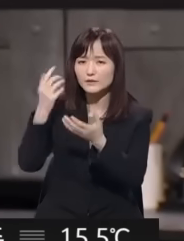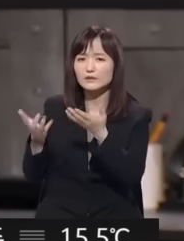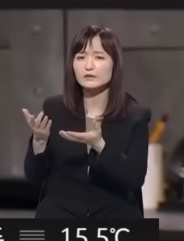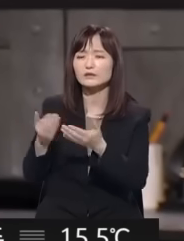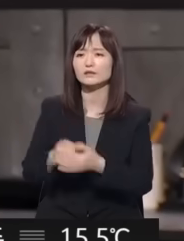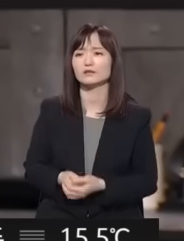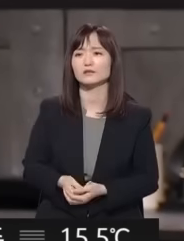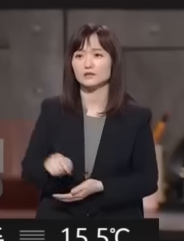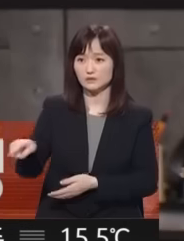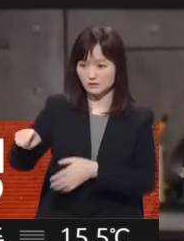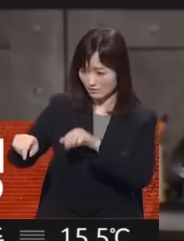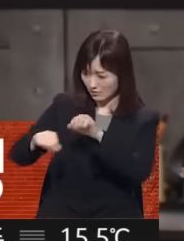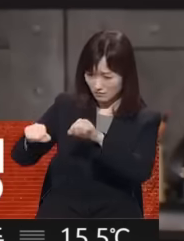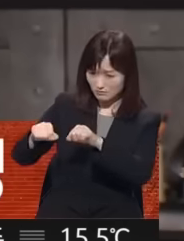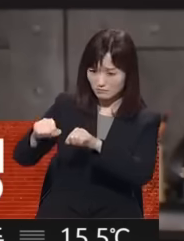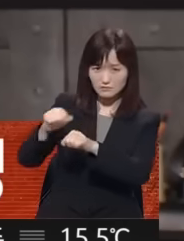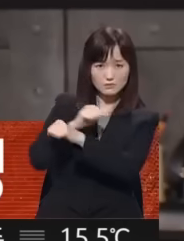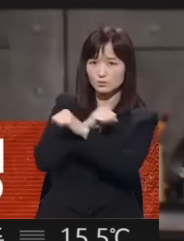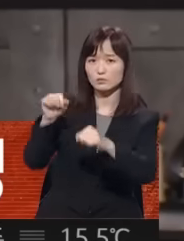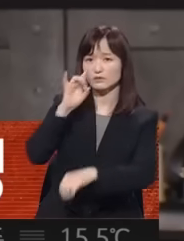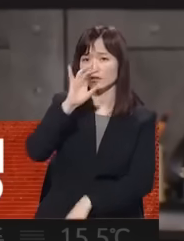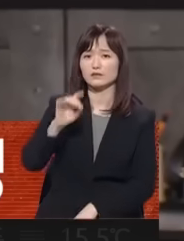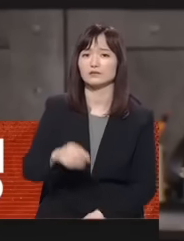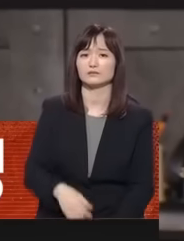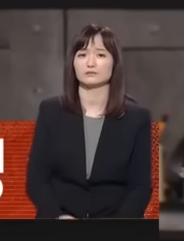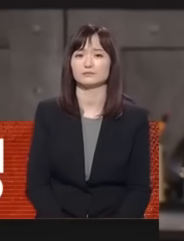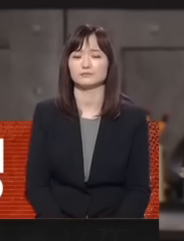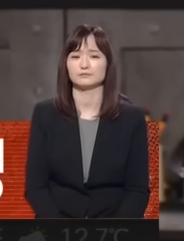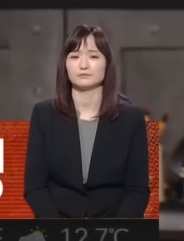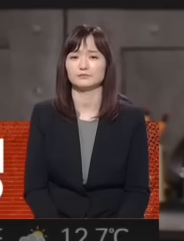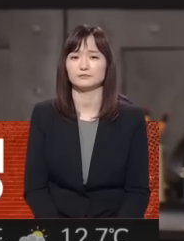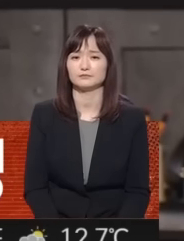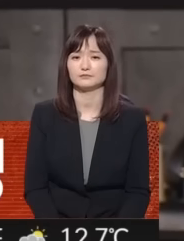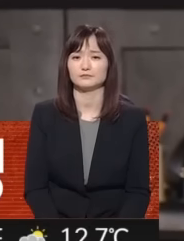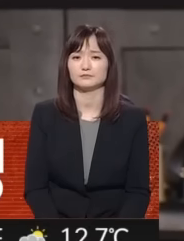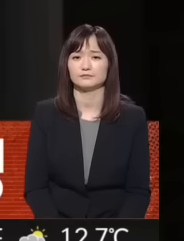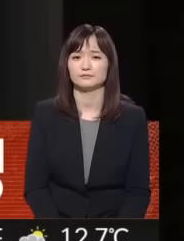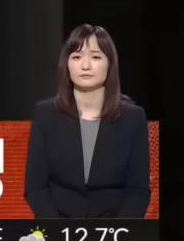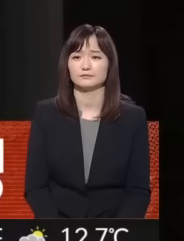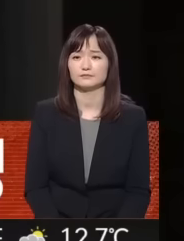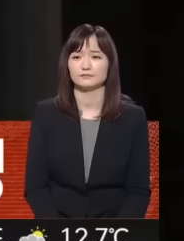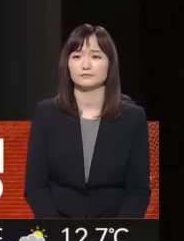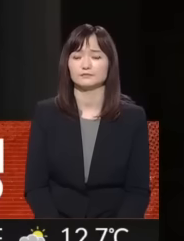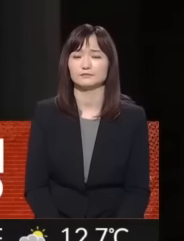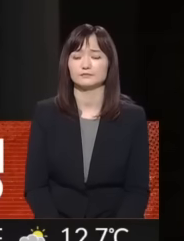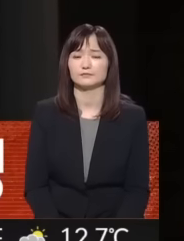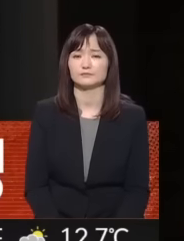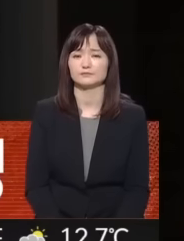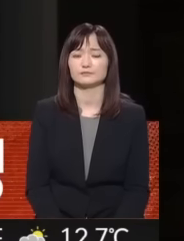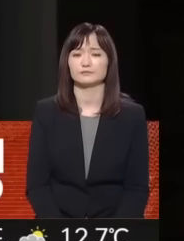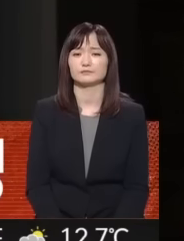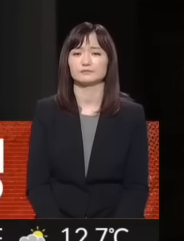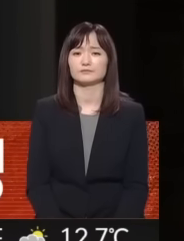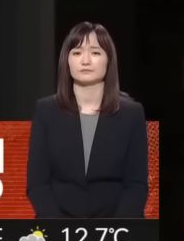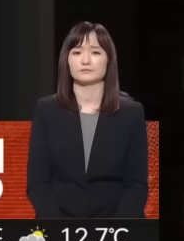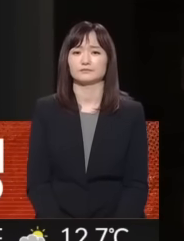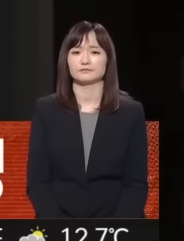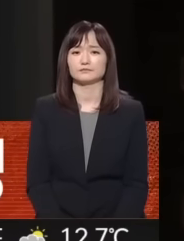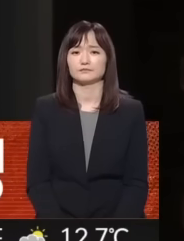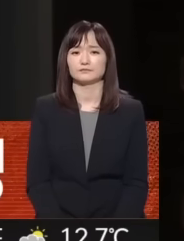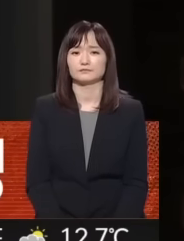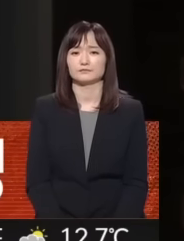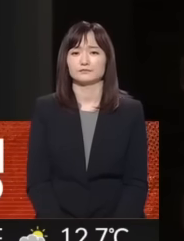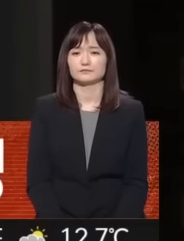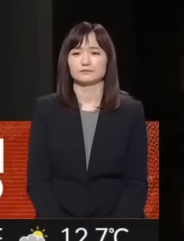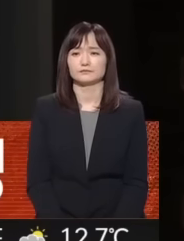말씀드리지만이 행동은 결코 용서될 수 없는 행동이다라는 말씀드리겠습니다 소장님이 마지막으로 좀 짧게 좀 정리해 주시죠네